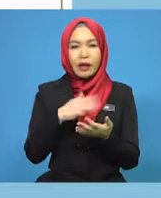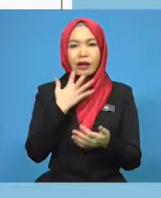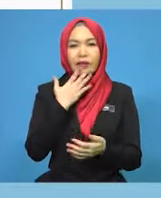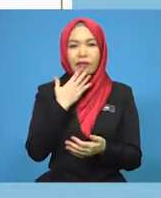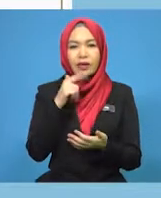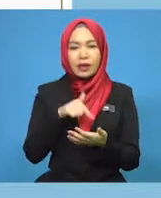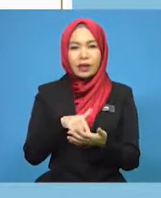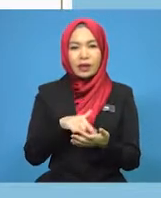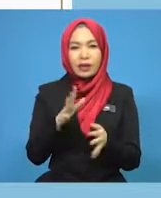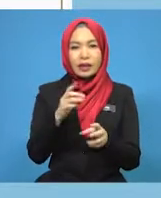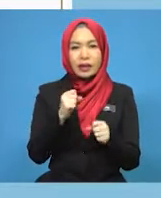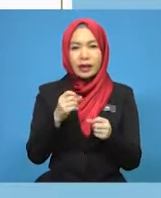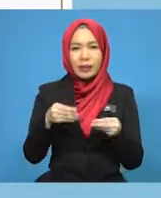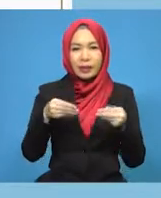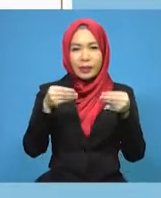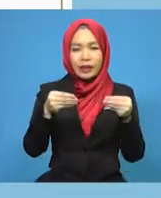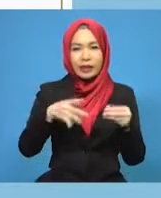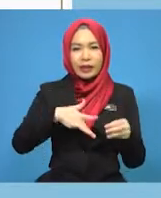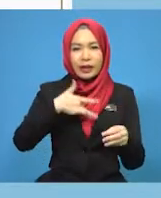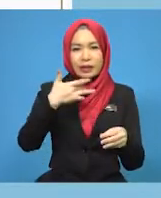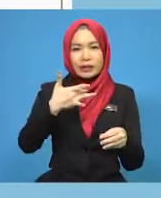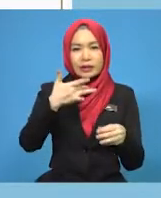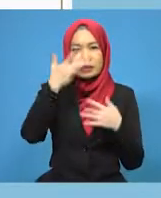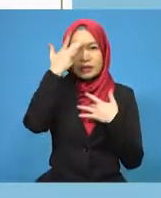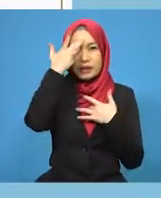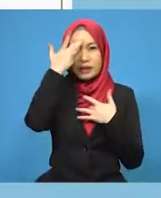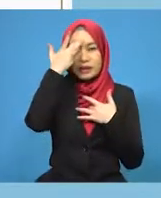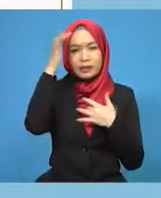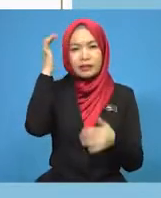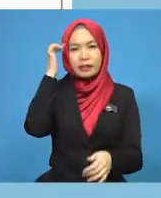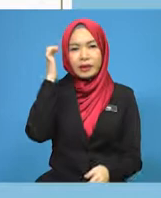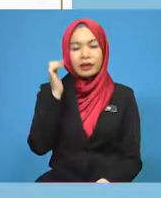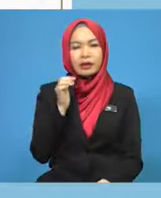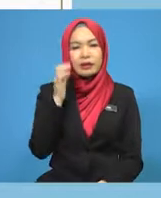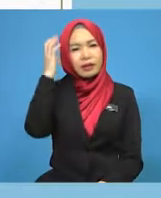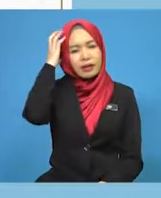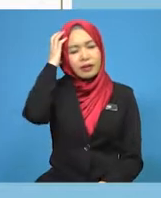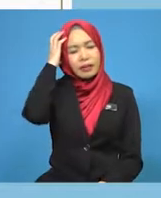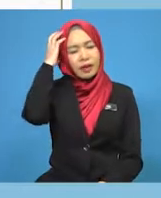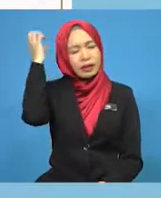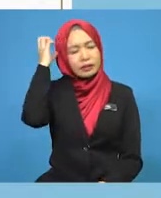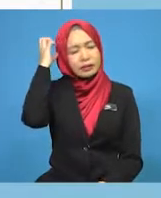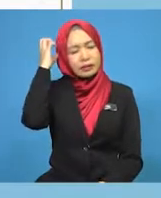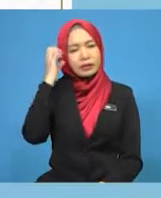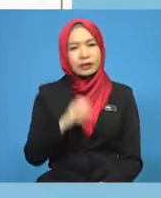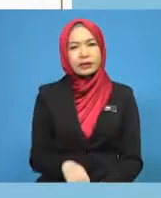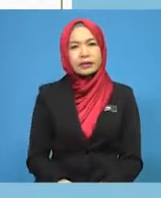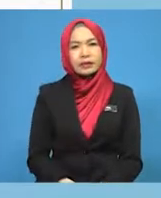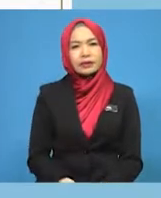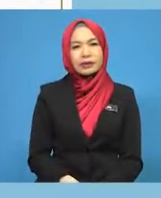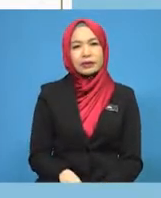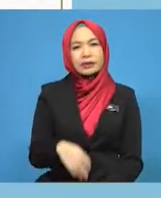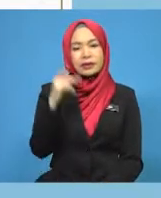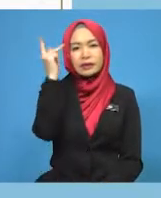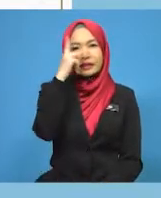ia dapat memberi rasa sakit kepala dan mata boleh menjadi lelah atau penat sekiranya warna ini terlalu mendominasi.